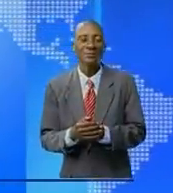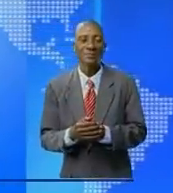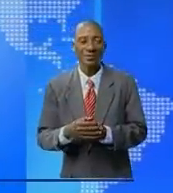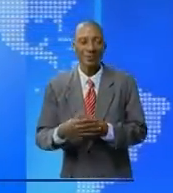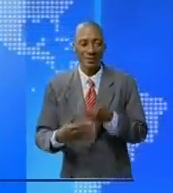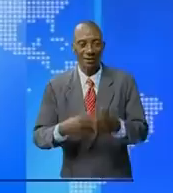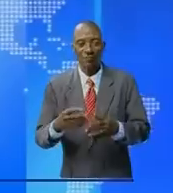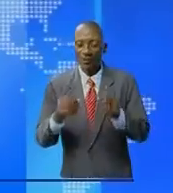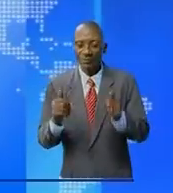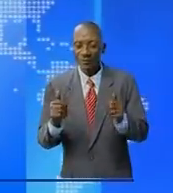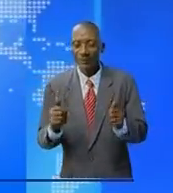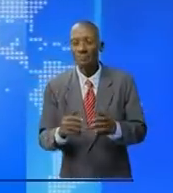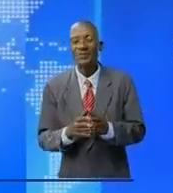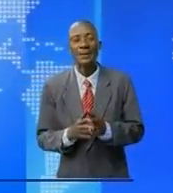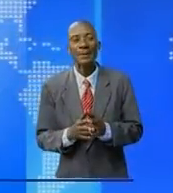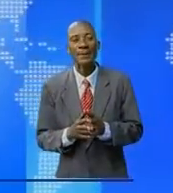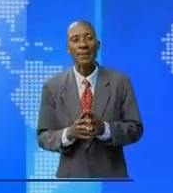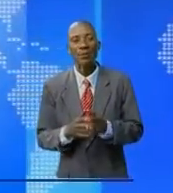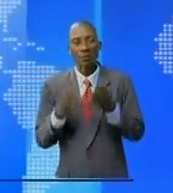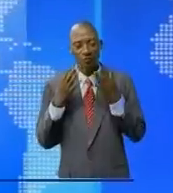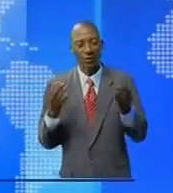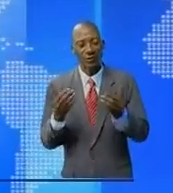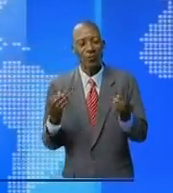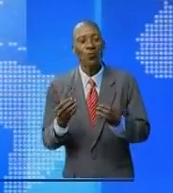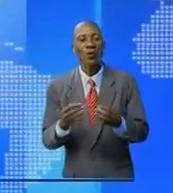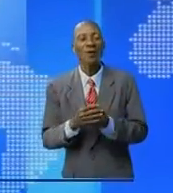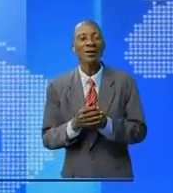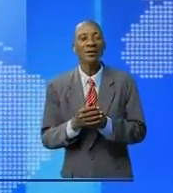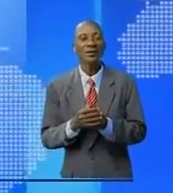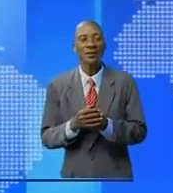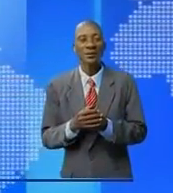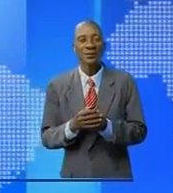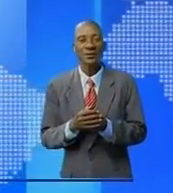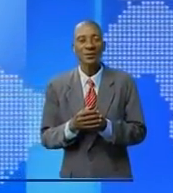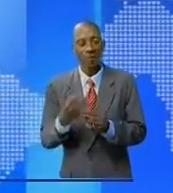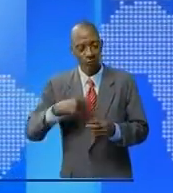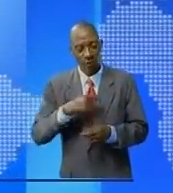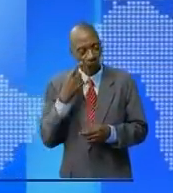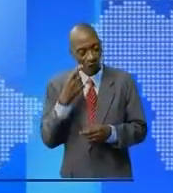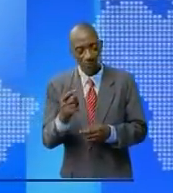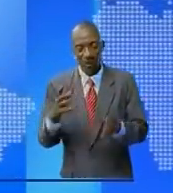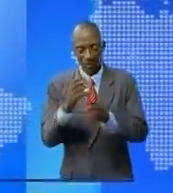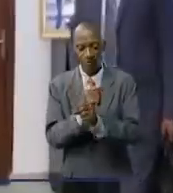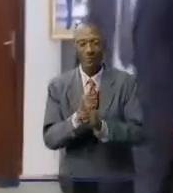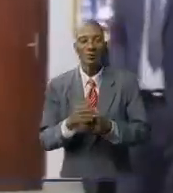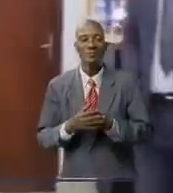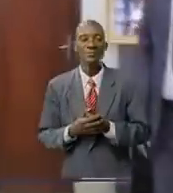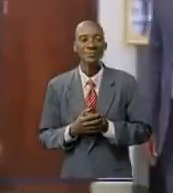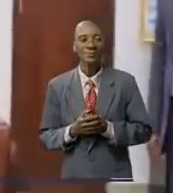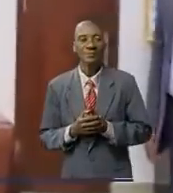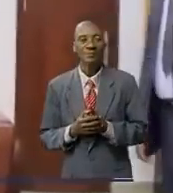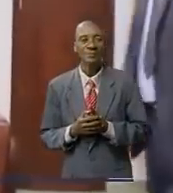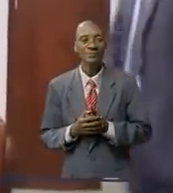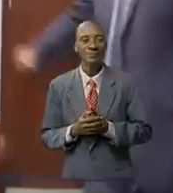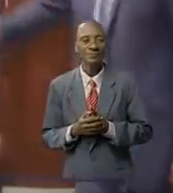les entreprises publiques pour donner de l'emploi aux Congolais. C'est un reportage d'Angèle Mabiala et Eli Tumba.